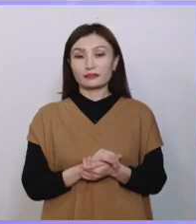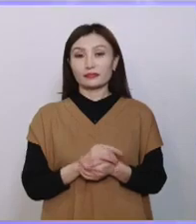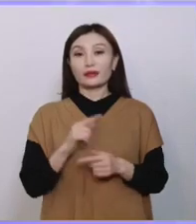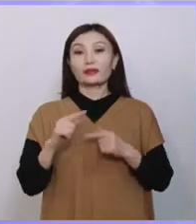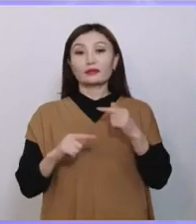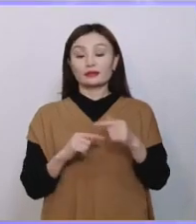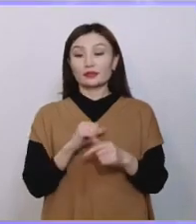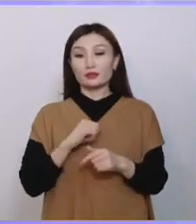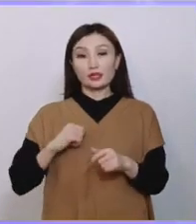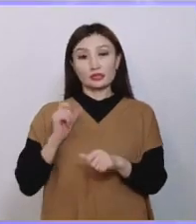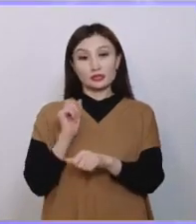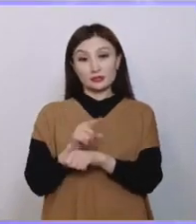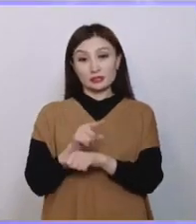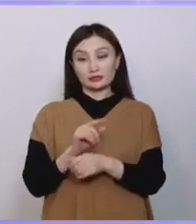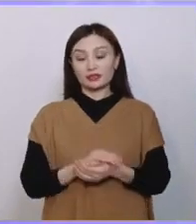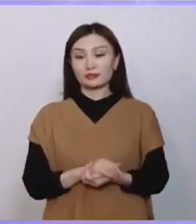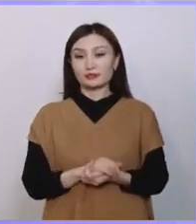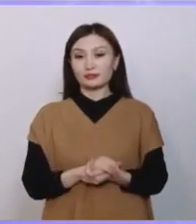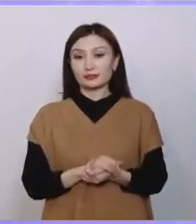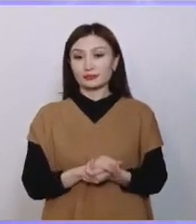Кейінгі өз алдынша тапшырма.